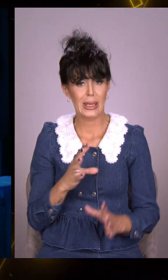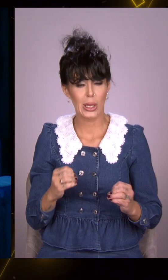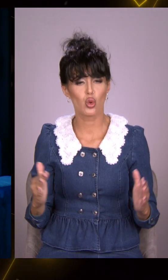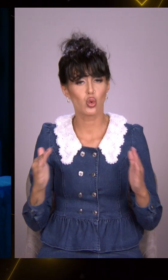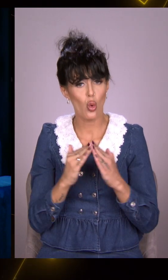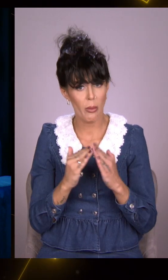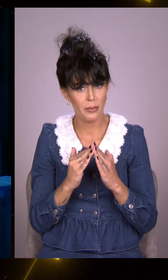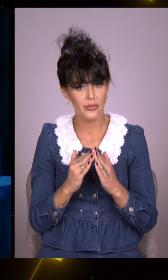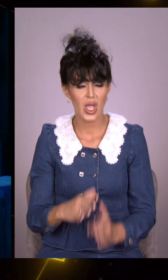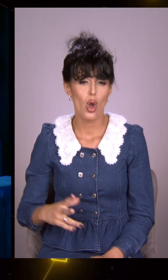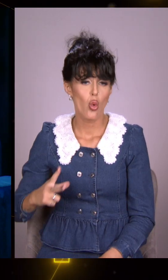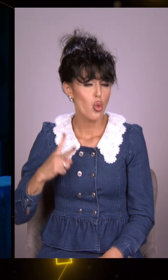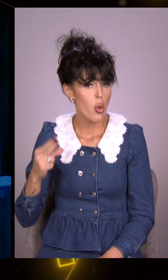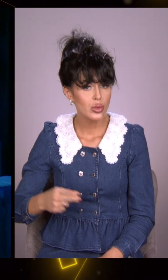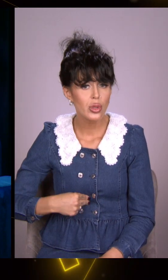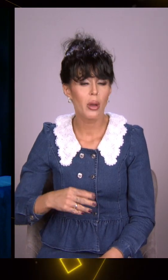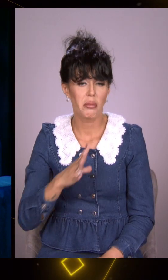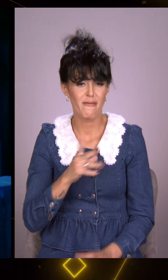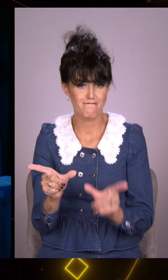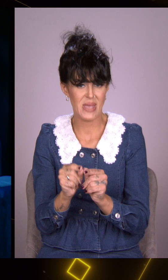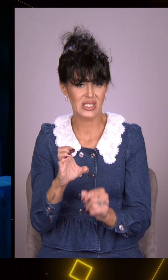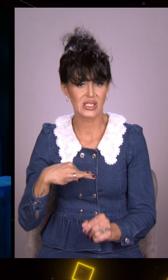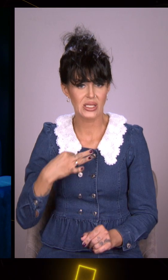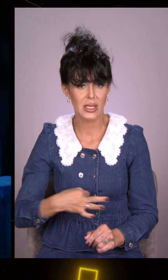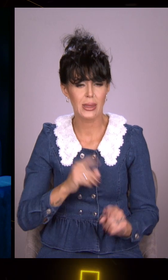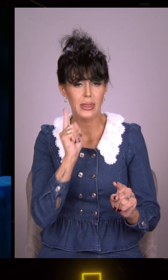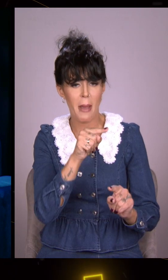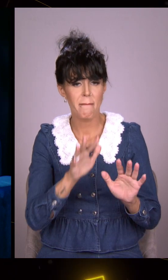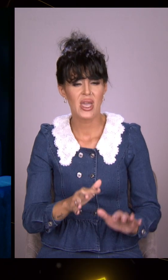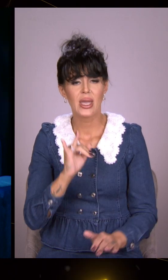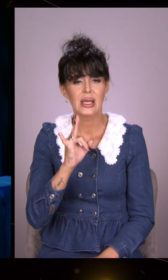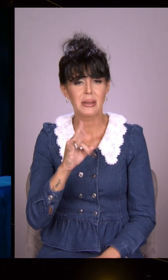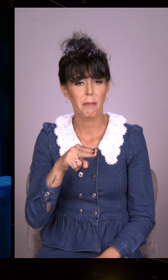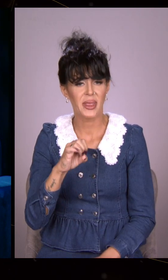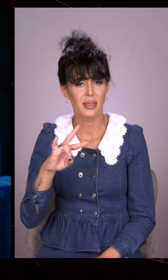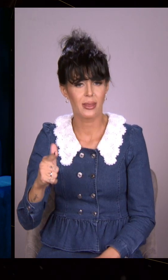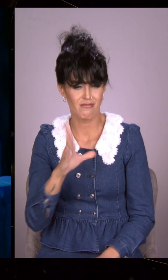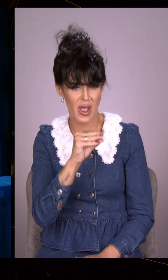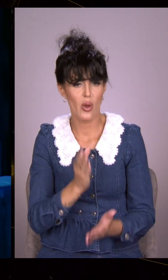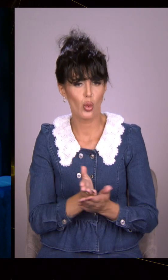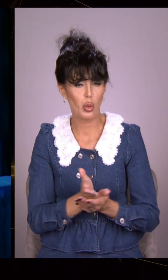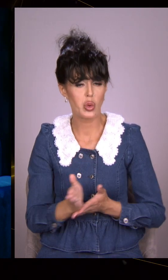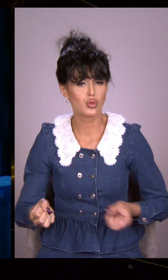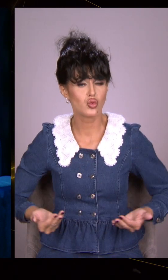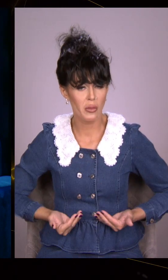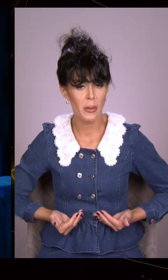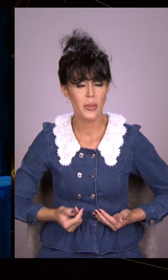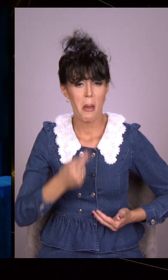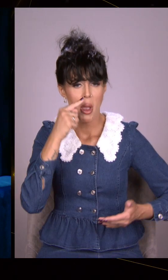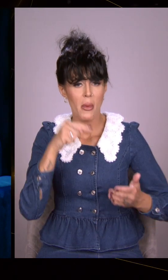а донька з Ванею були в Ірпені, там, де вони проживали. Я прокинулася